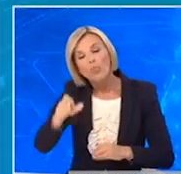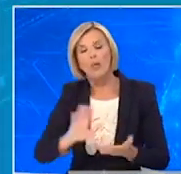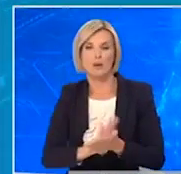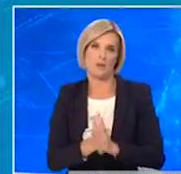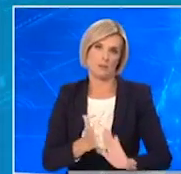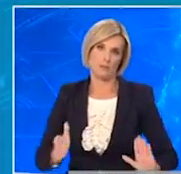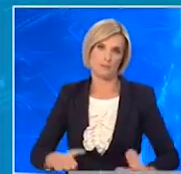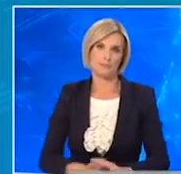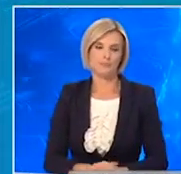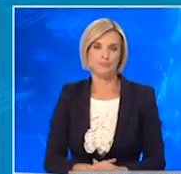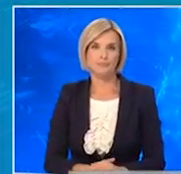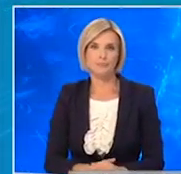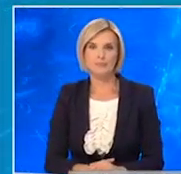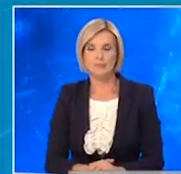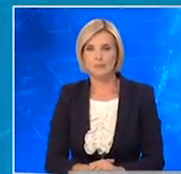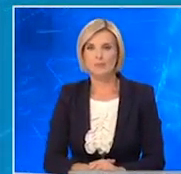Κυρία Ρέβη, από το Όπεν.